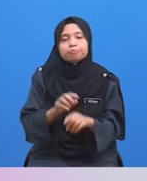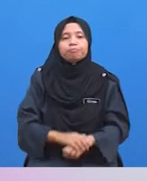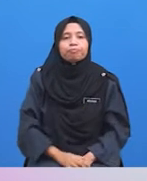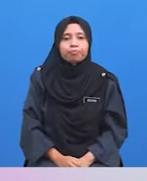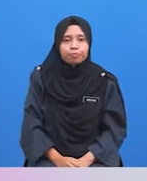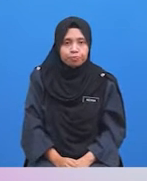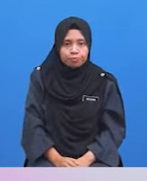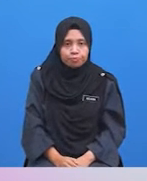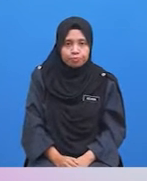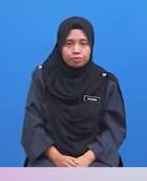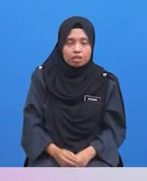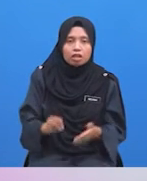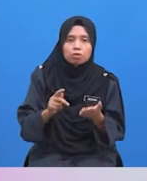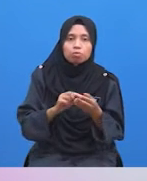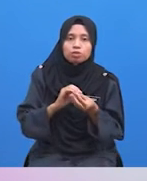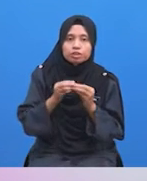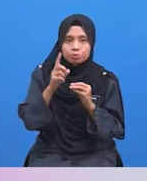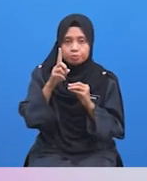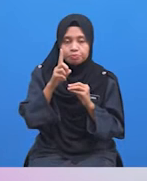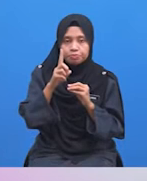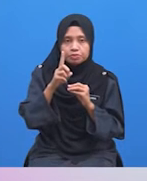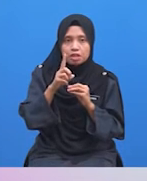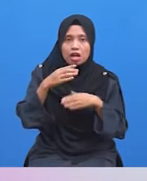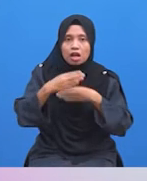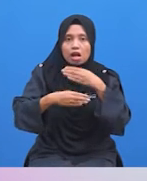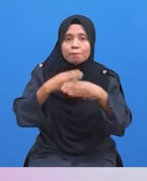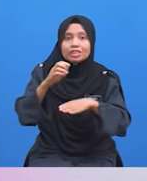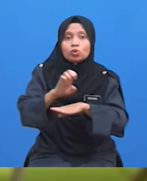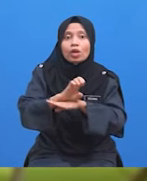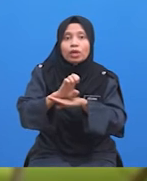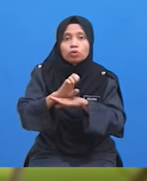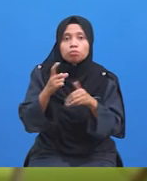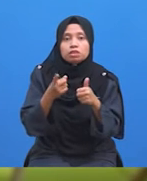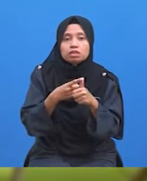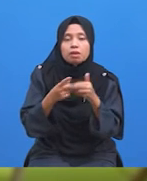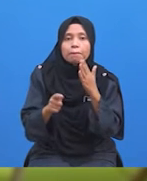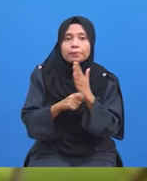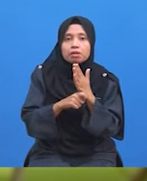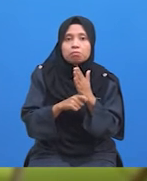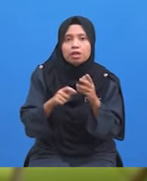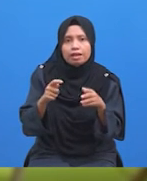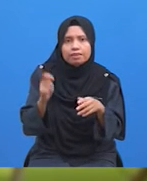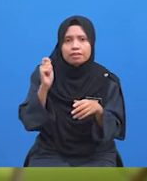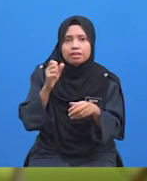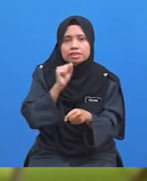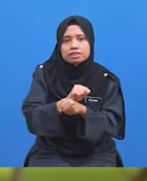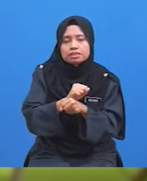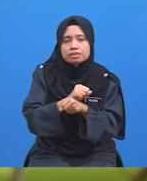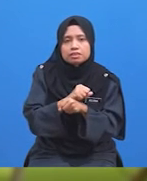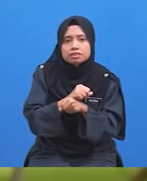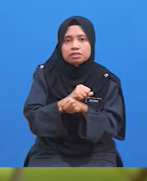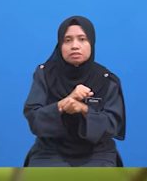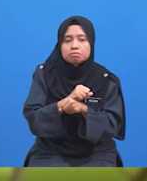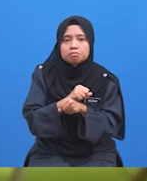yang dituju kesan pertama ialah kemajuan ekonomi pertambahan tenaga kerja dalam berbagai sektor